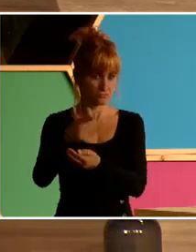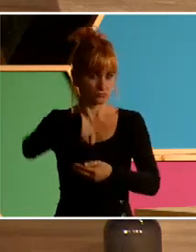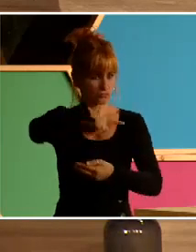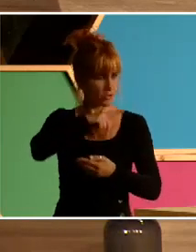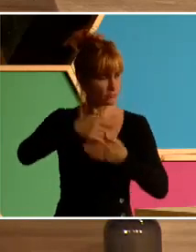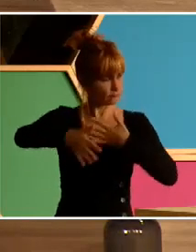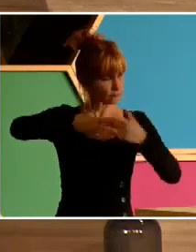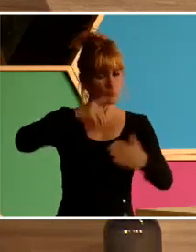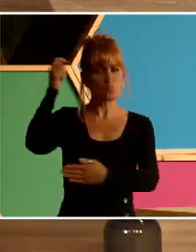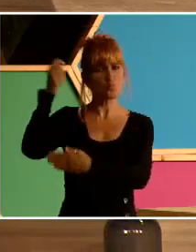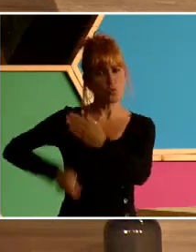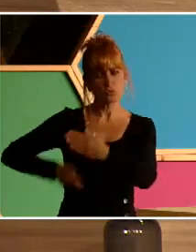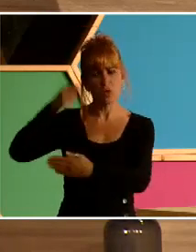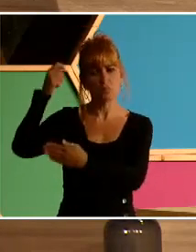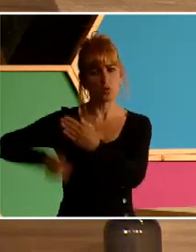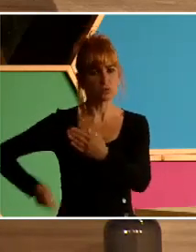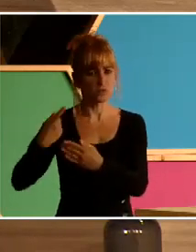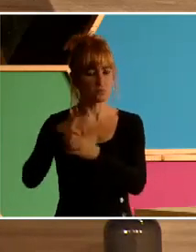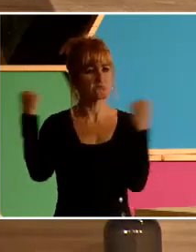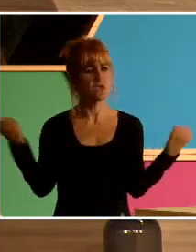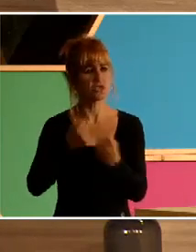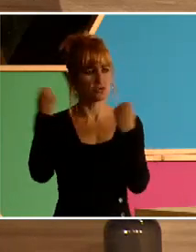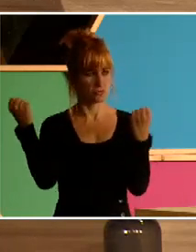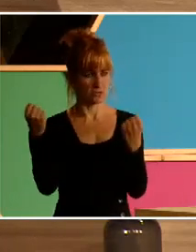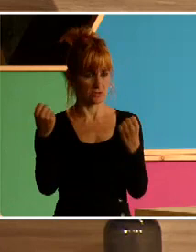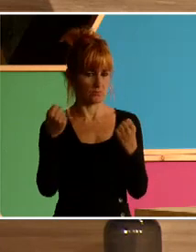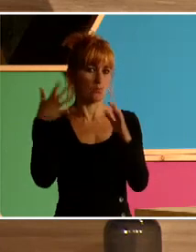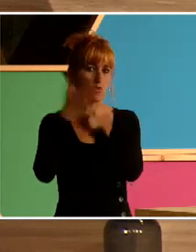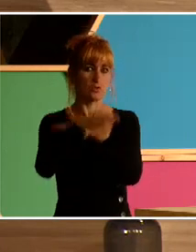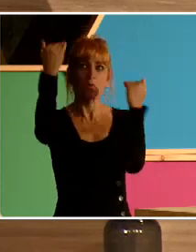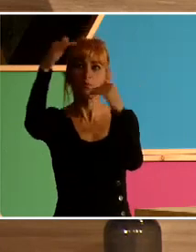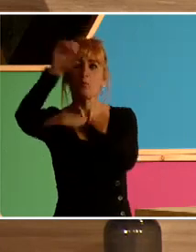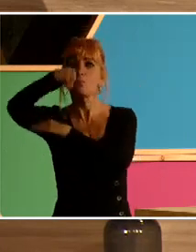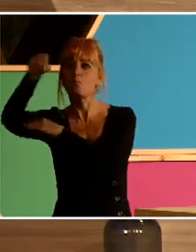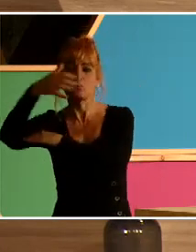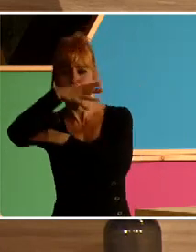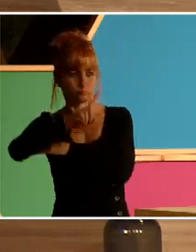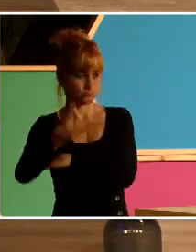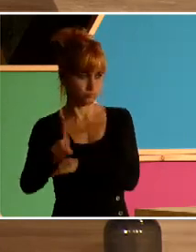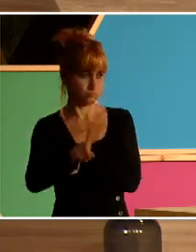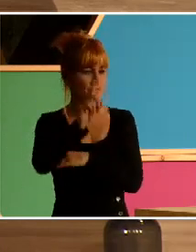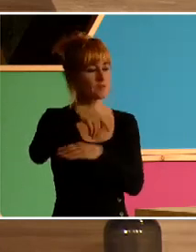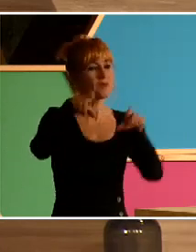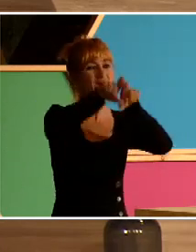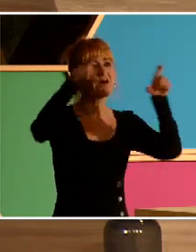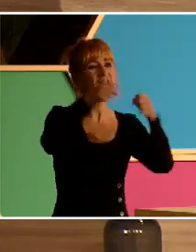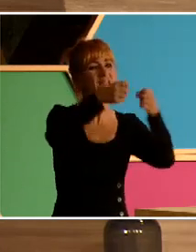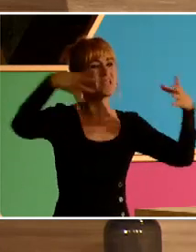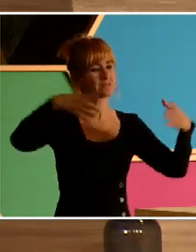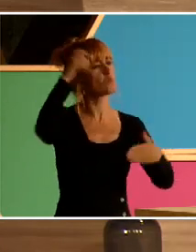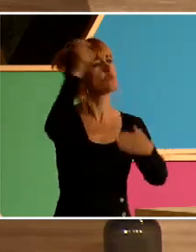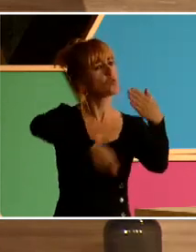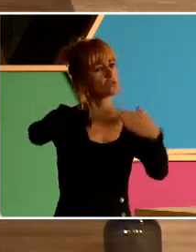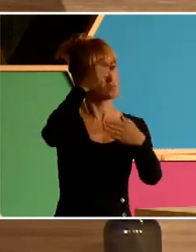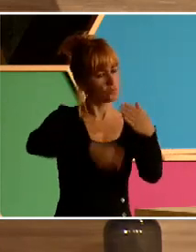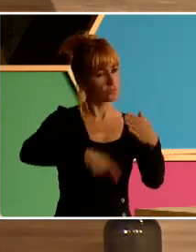multes milionàries per acumular pisos buits. Vam posar multes milionàries a les elèctriques que tallaven la llum i l'aigua